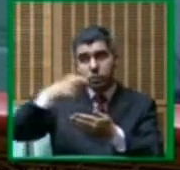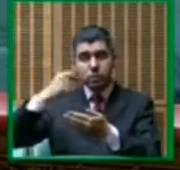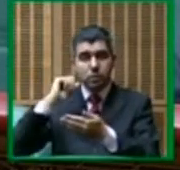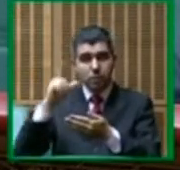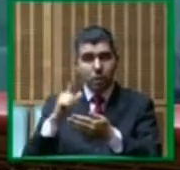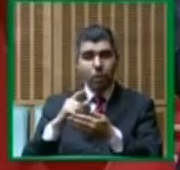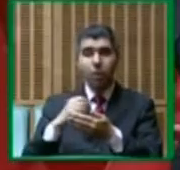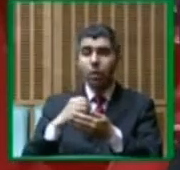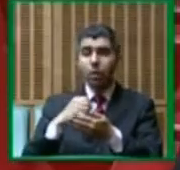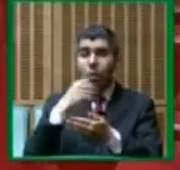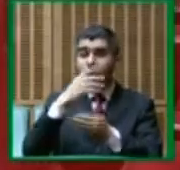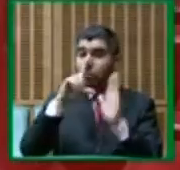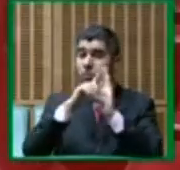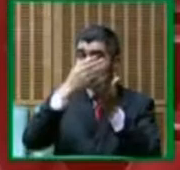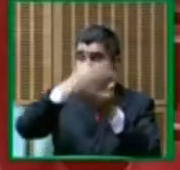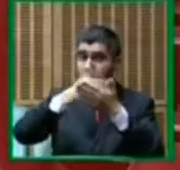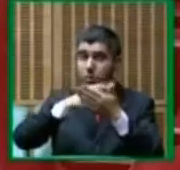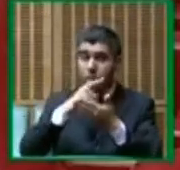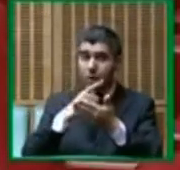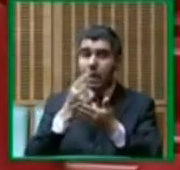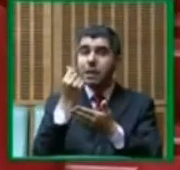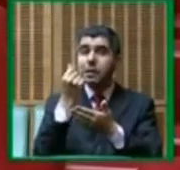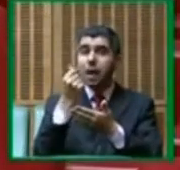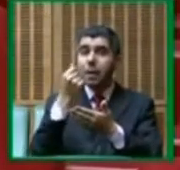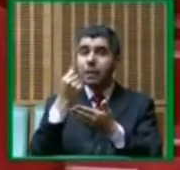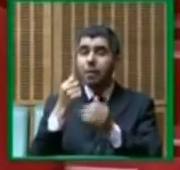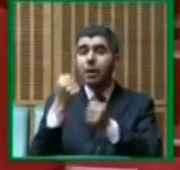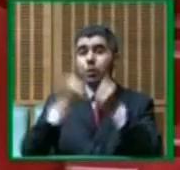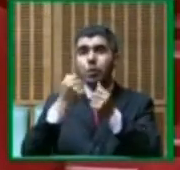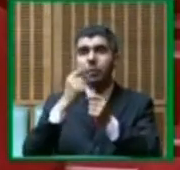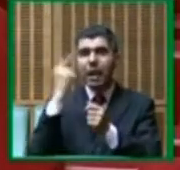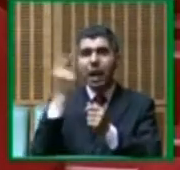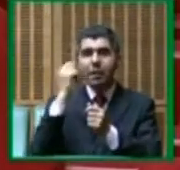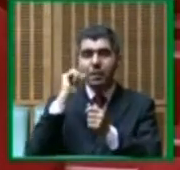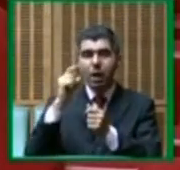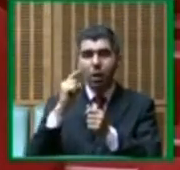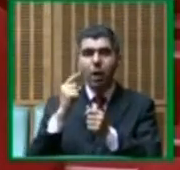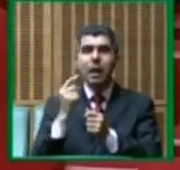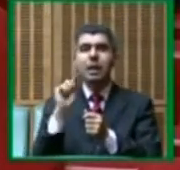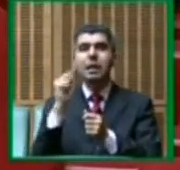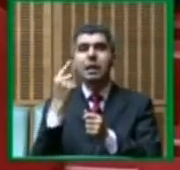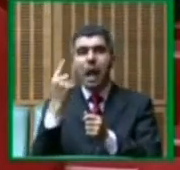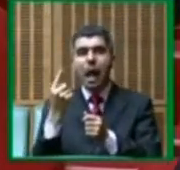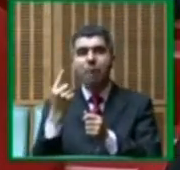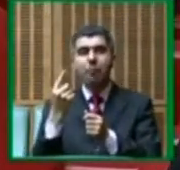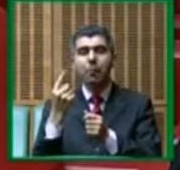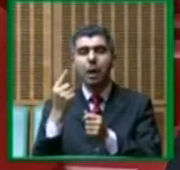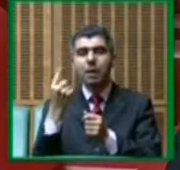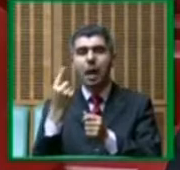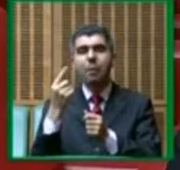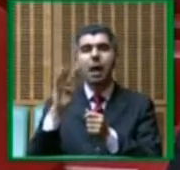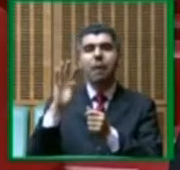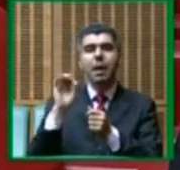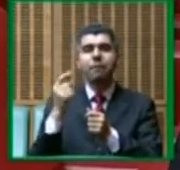اللي تتقول هذه الاثمنه الناس اللي عندهم هذه السيارات بين درهم ولا درهم و40 ولا